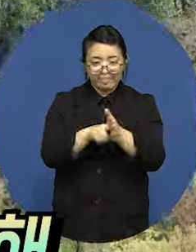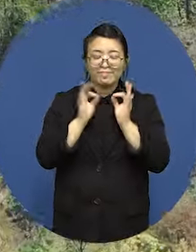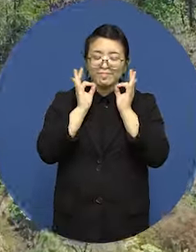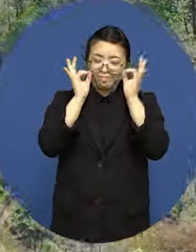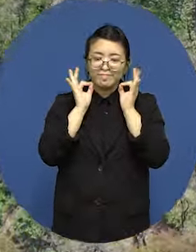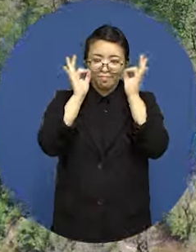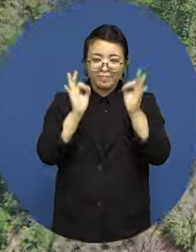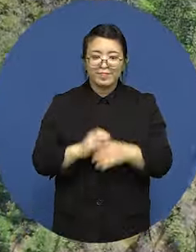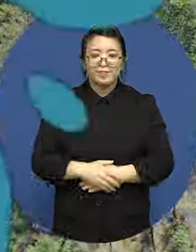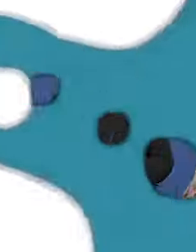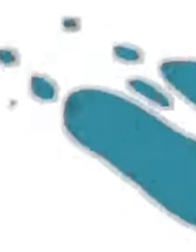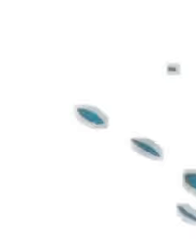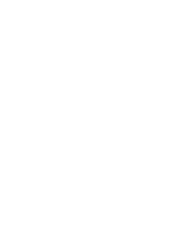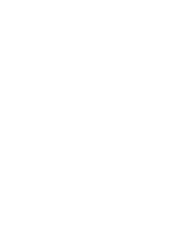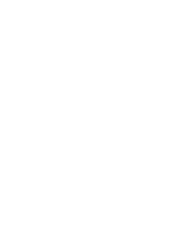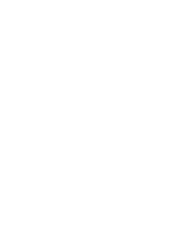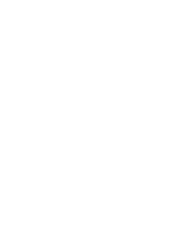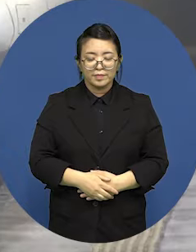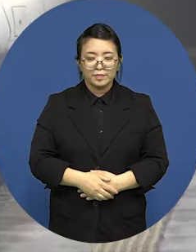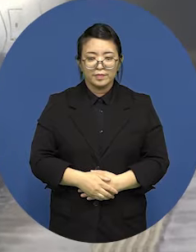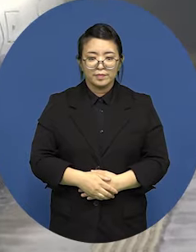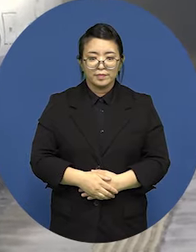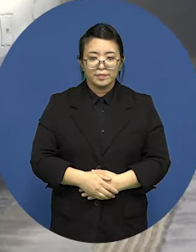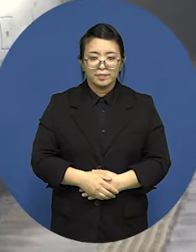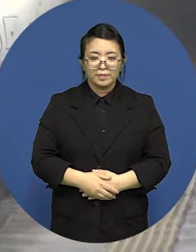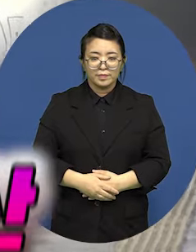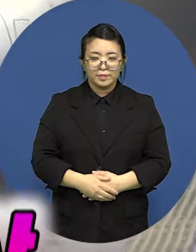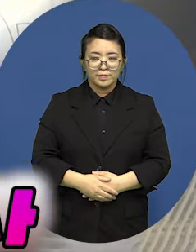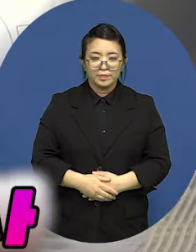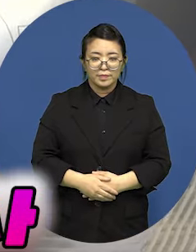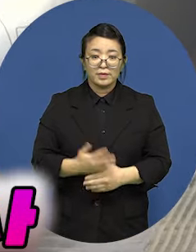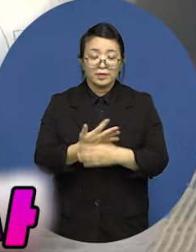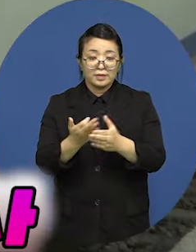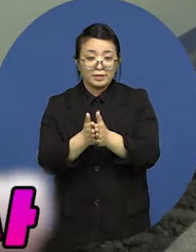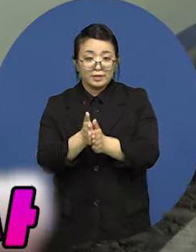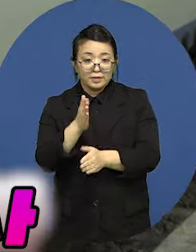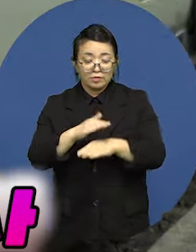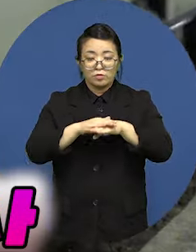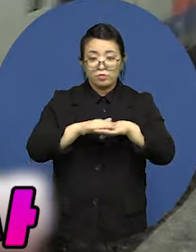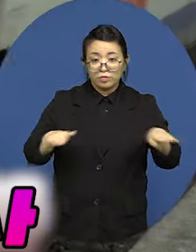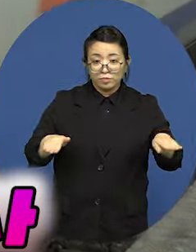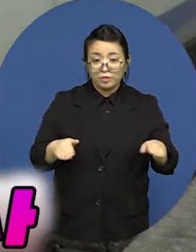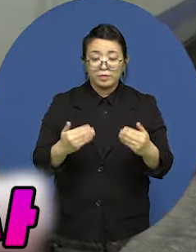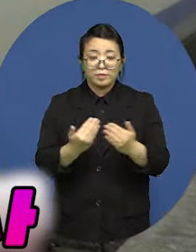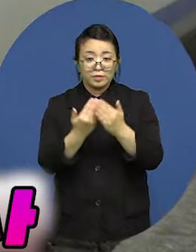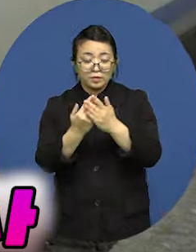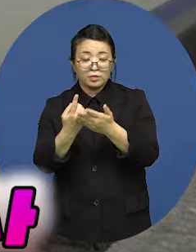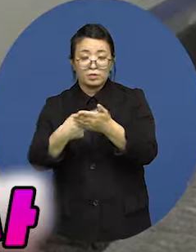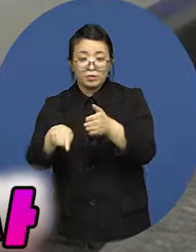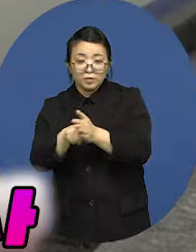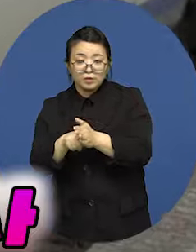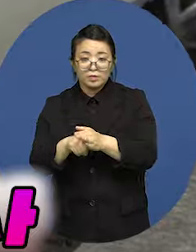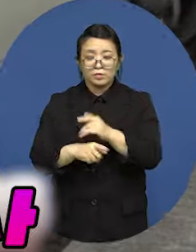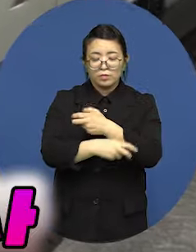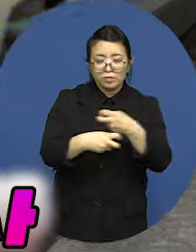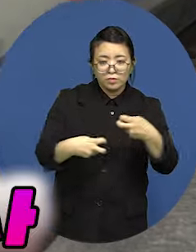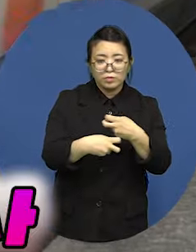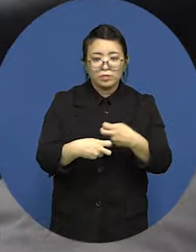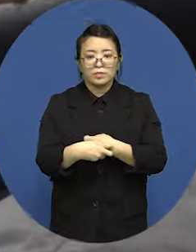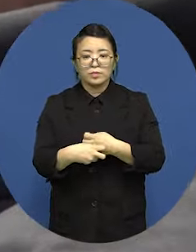노력해보도록 하겠습니다. 양산시는 균형발전 도시과 사통팔달 교통중심도시 조성에 힘쓰고